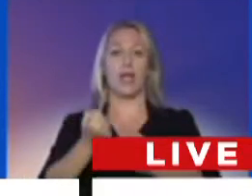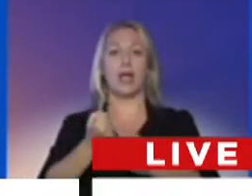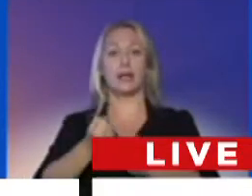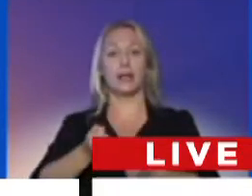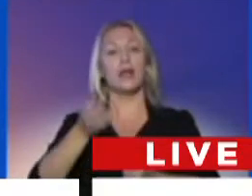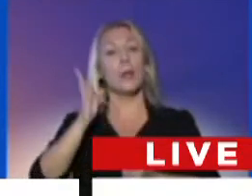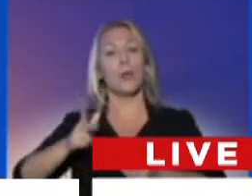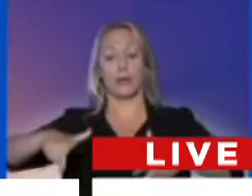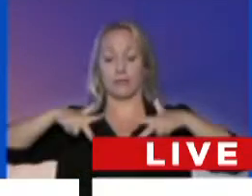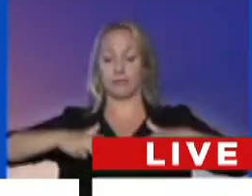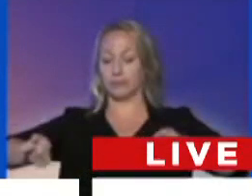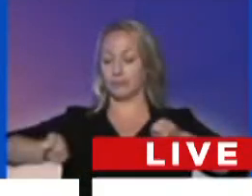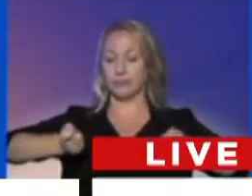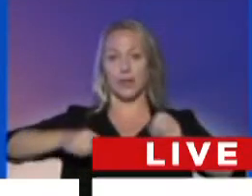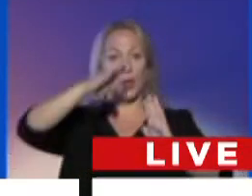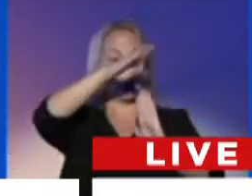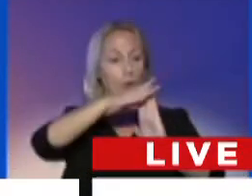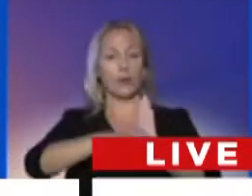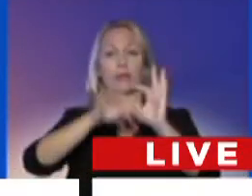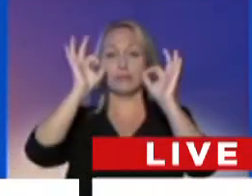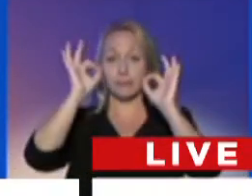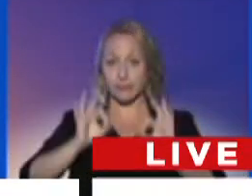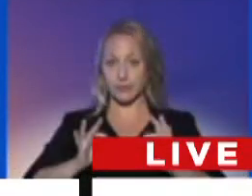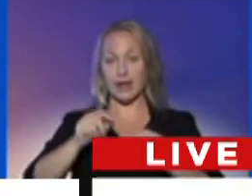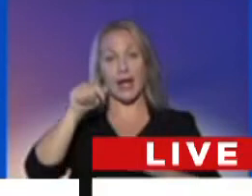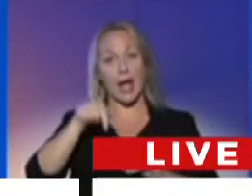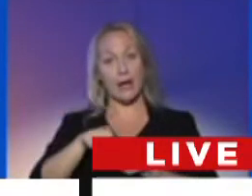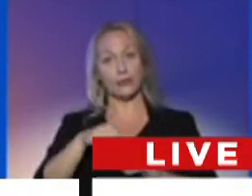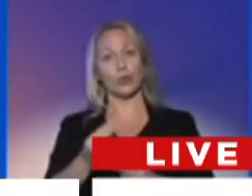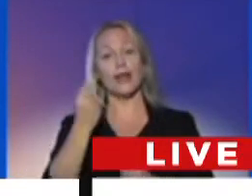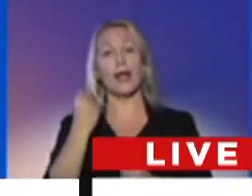και να εφαρμόσει το πρόγραμμά του είναι κάτι καλό για την